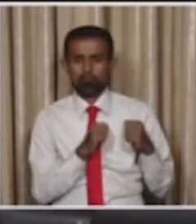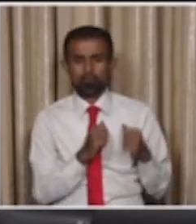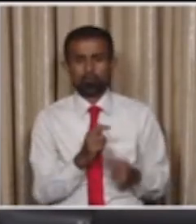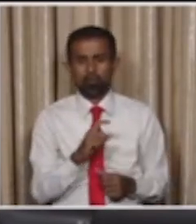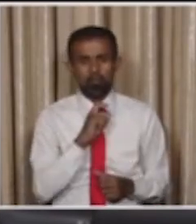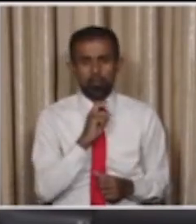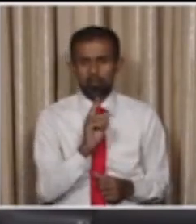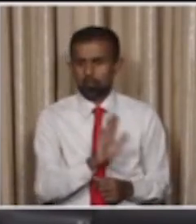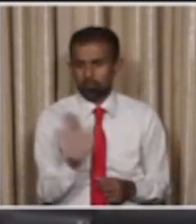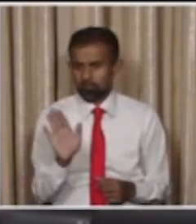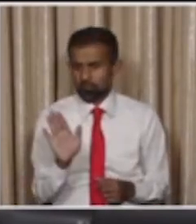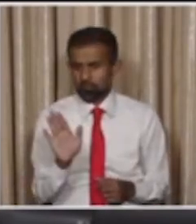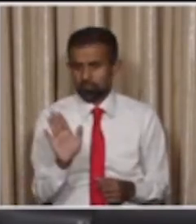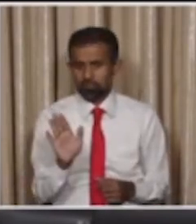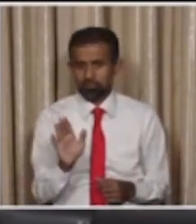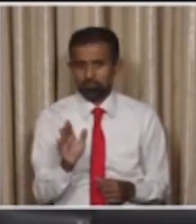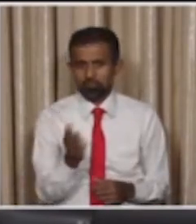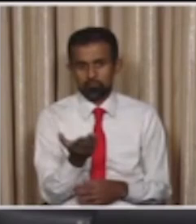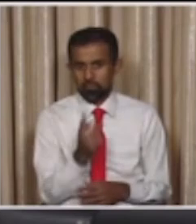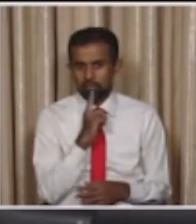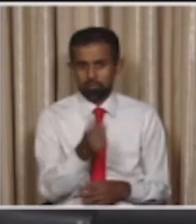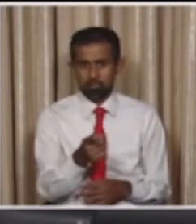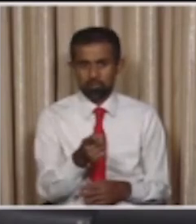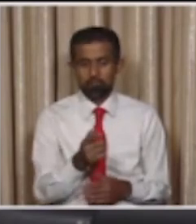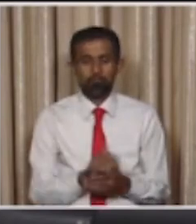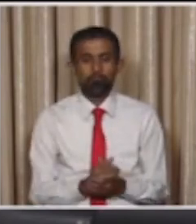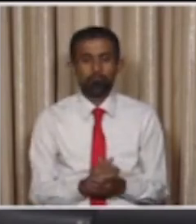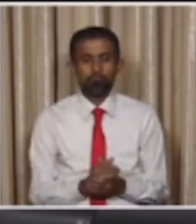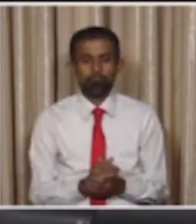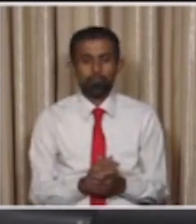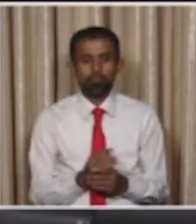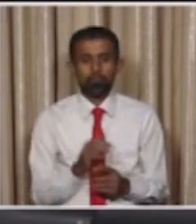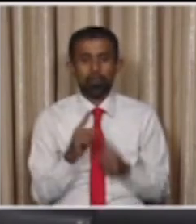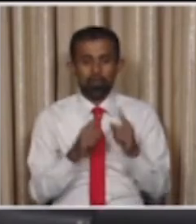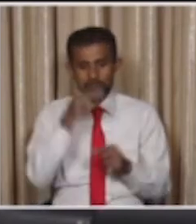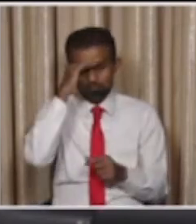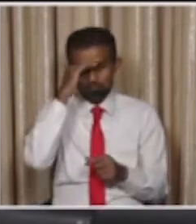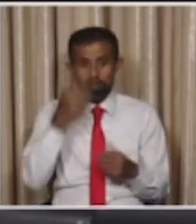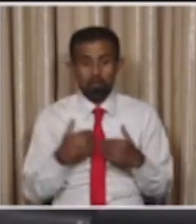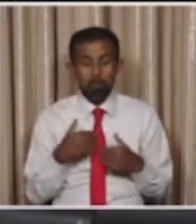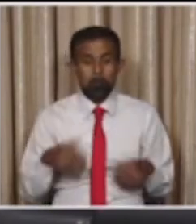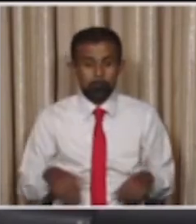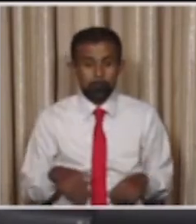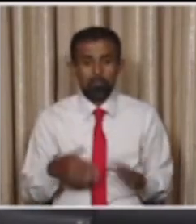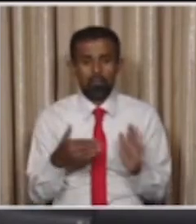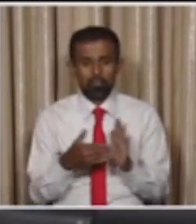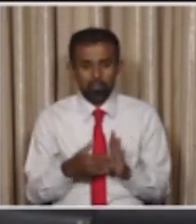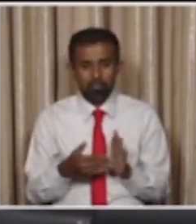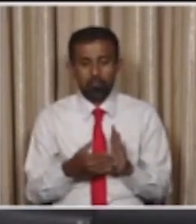එපා කියන එක තමයි මගේ කරුණික ඉල්ලීම. ඒ වගේම ගරු කතානායකතුමනි, අපි මේ ආපදාව